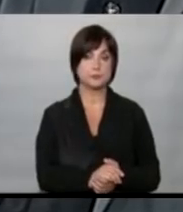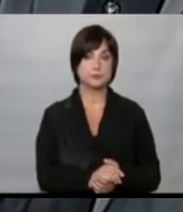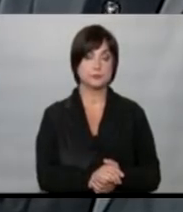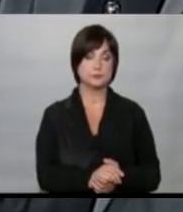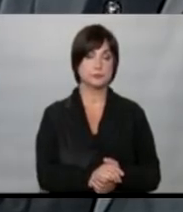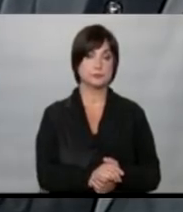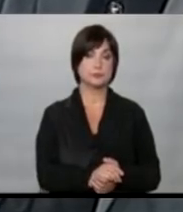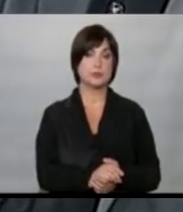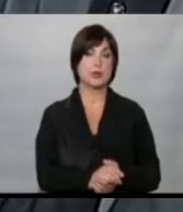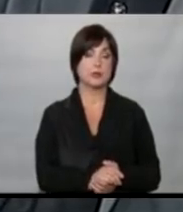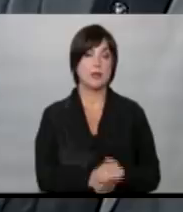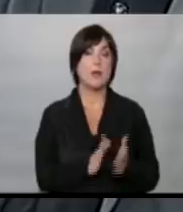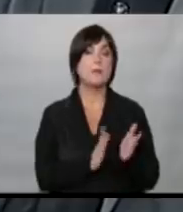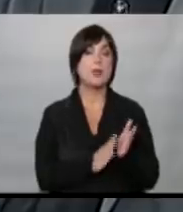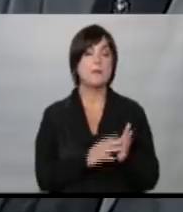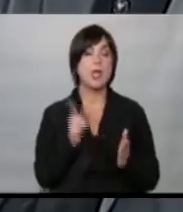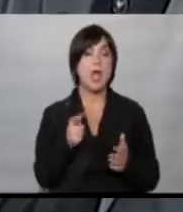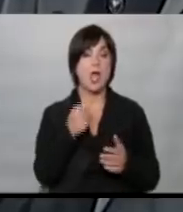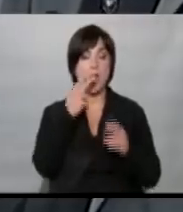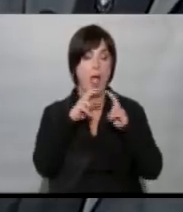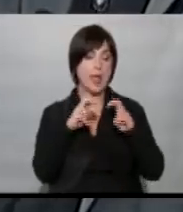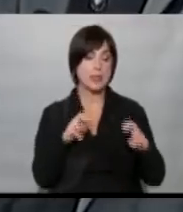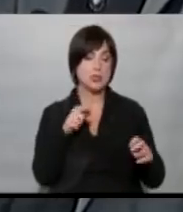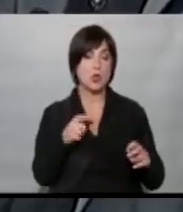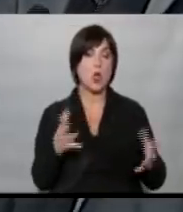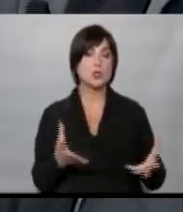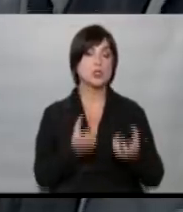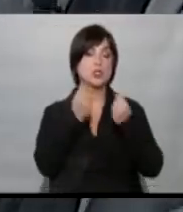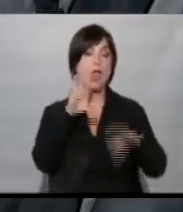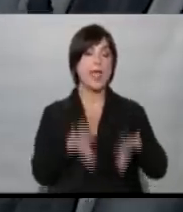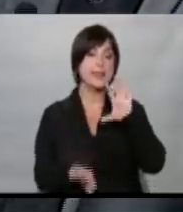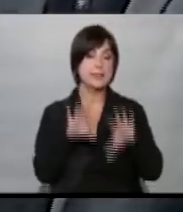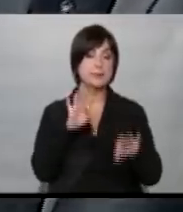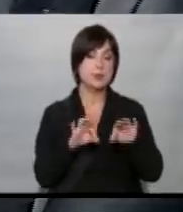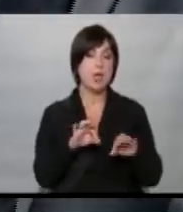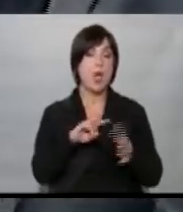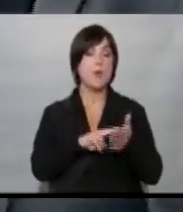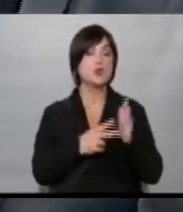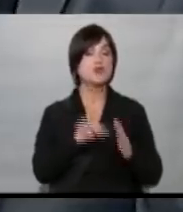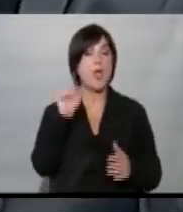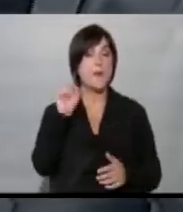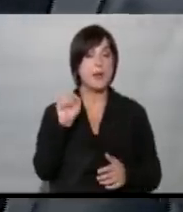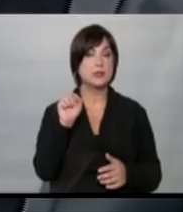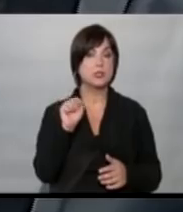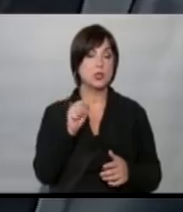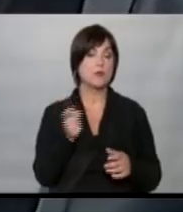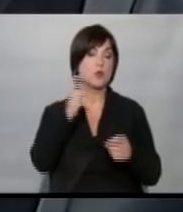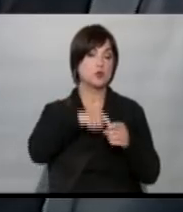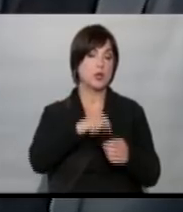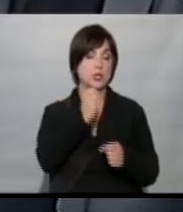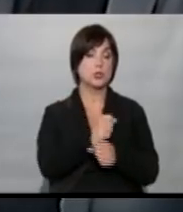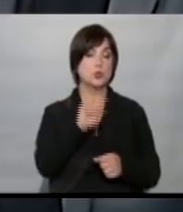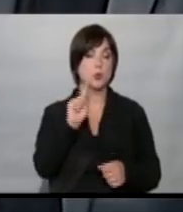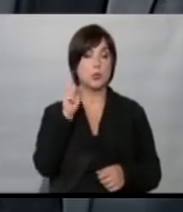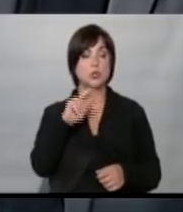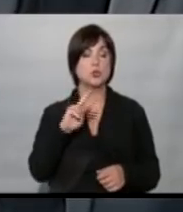А приметите, например, ако анализираме кога се одржуваат изборите, политичките партии, вклучувајќи и Дуи и не знам